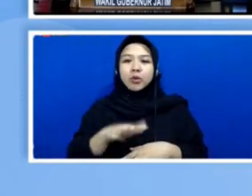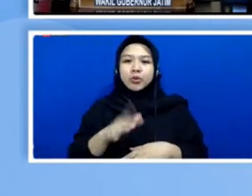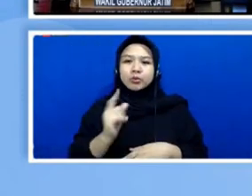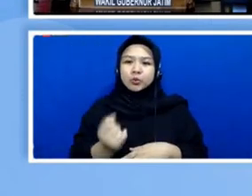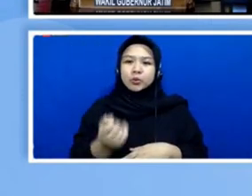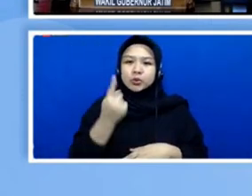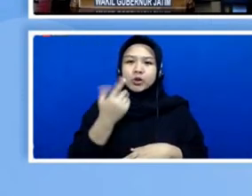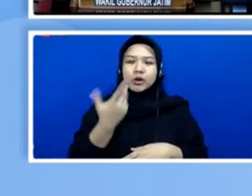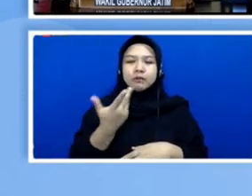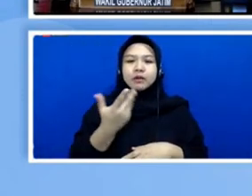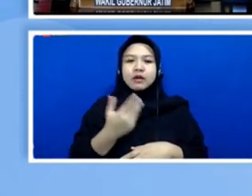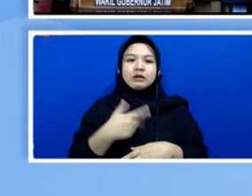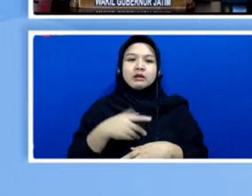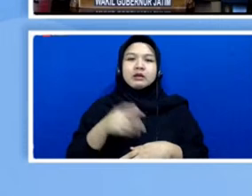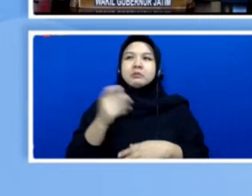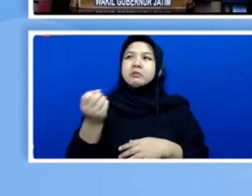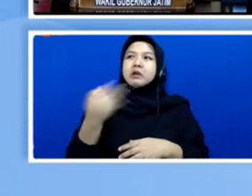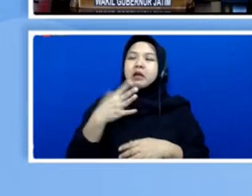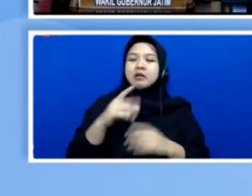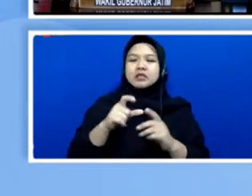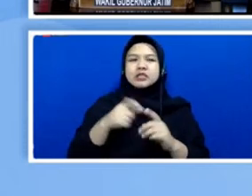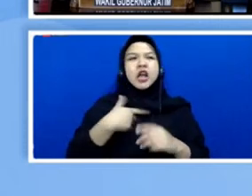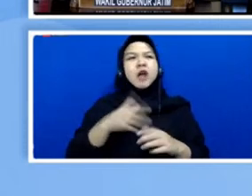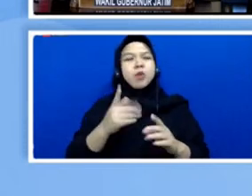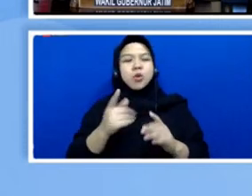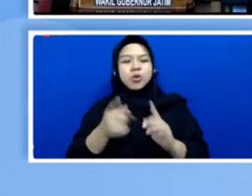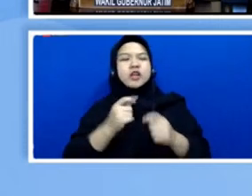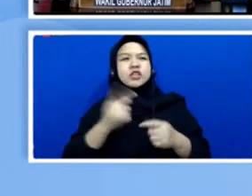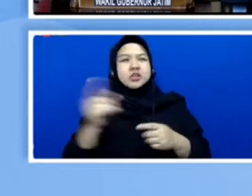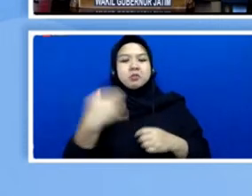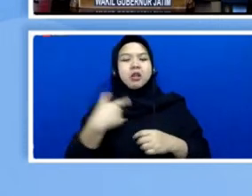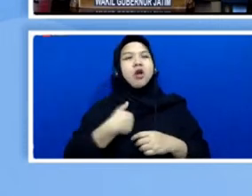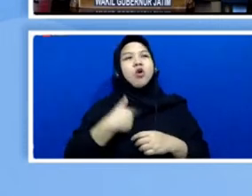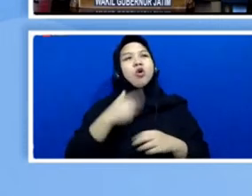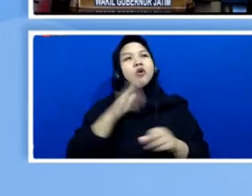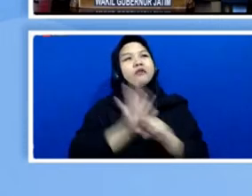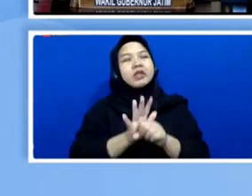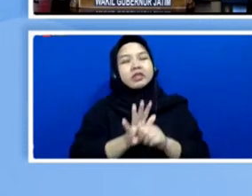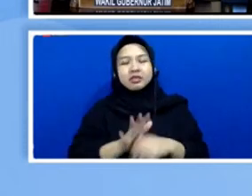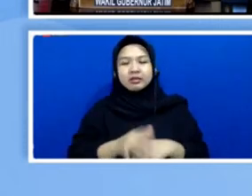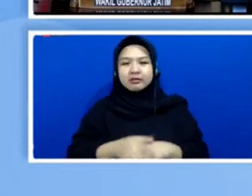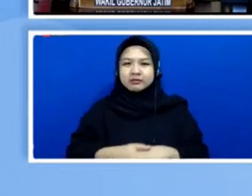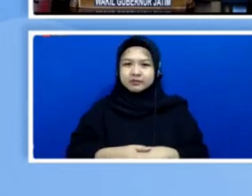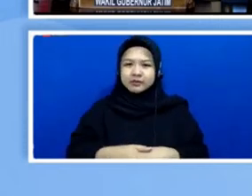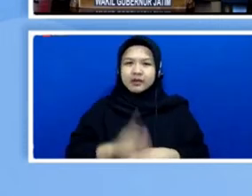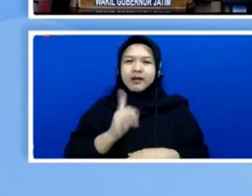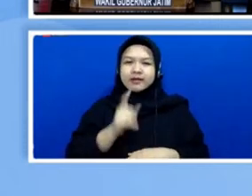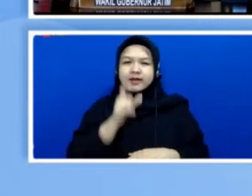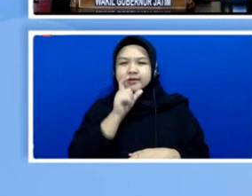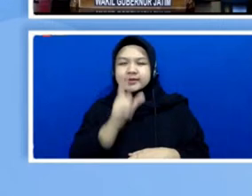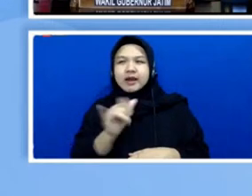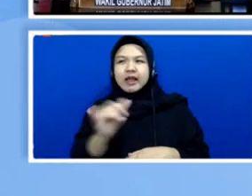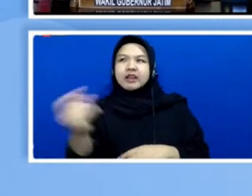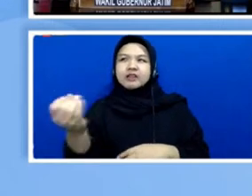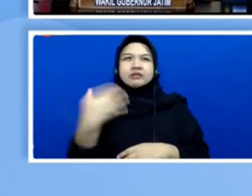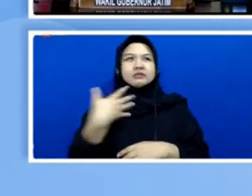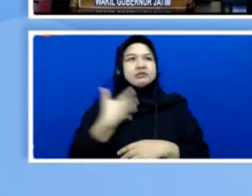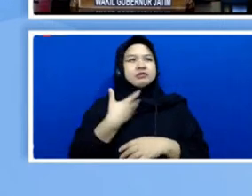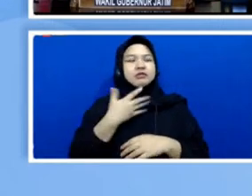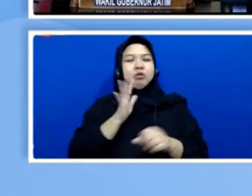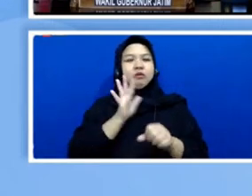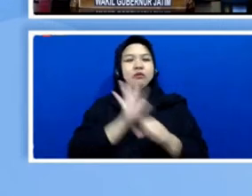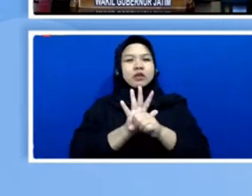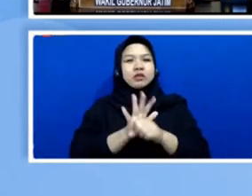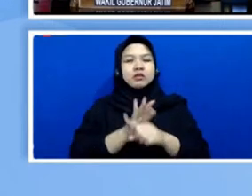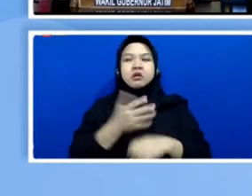istilah di-COVID-kan. Saya nggak mau dites karena nanti saya di-COVID-kan. Gitu. Jadi ada istilah di-COVID-kan dalam tanda kutip, mereka tidak